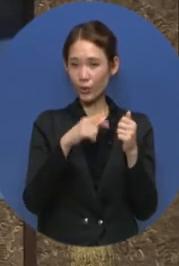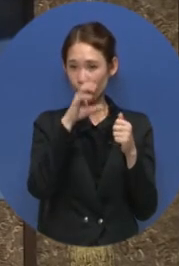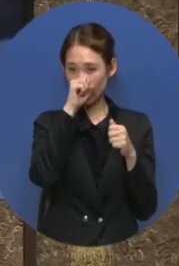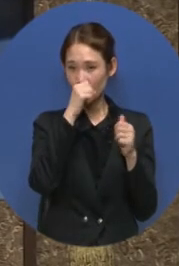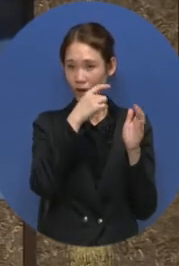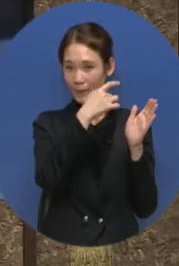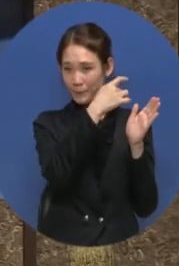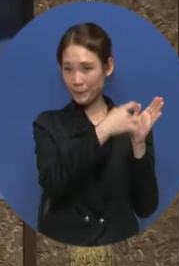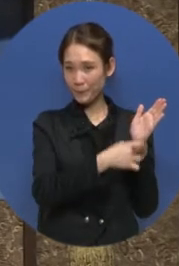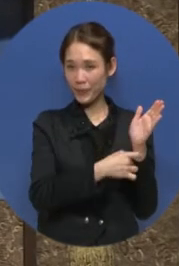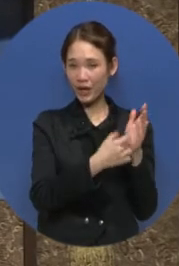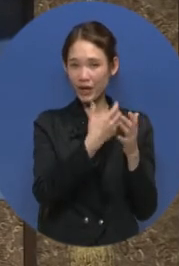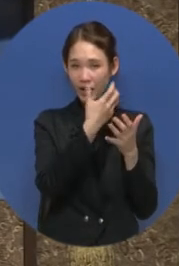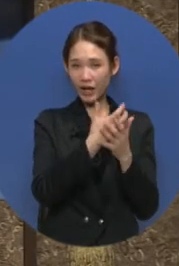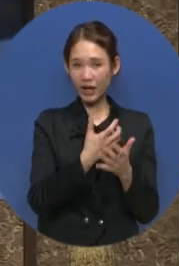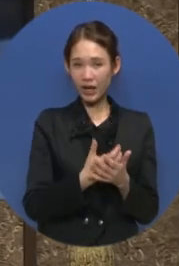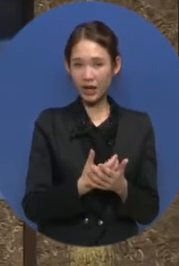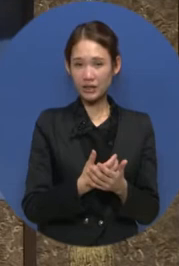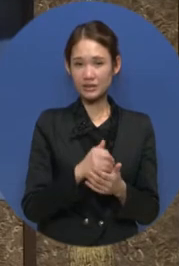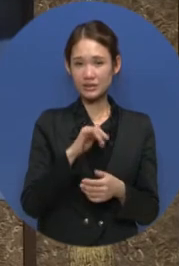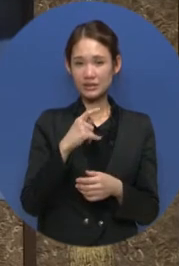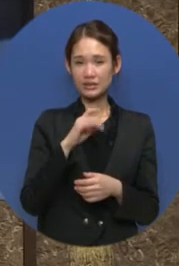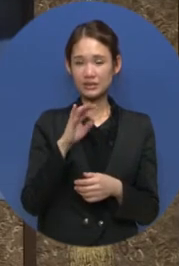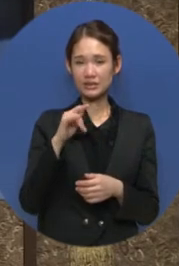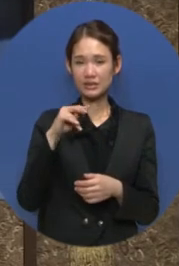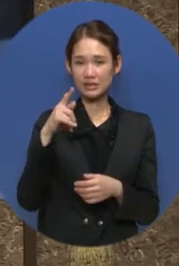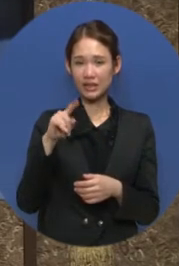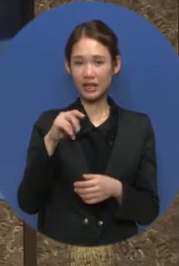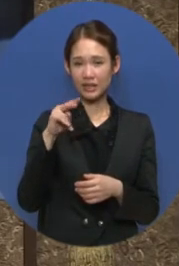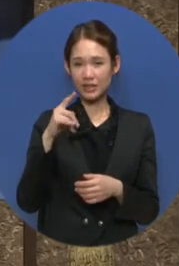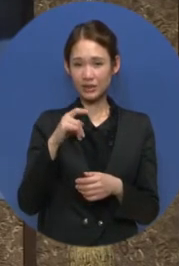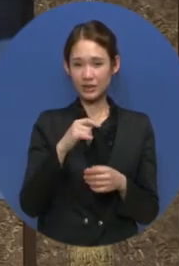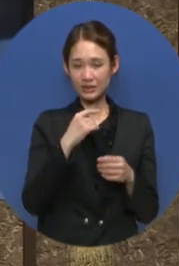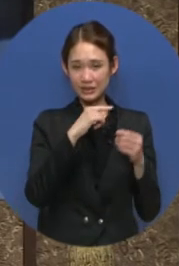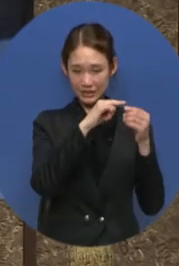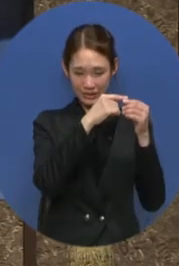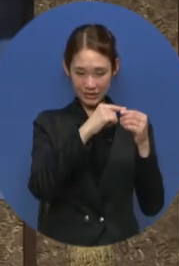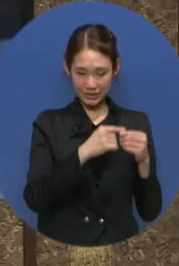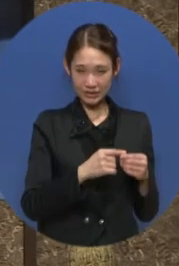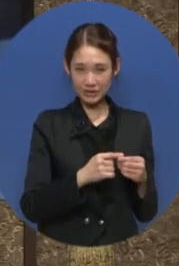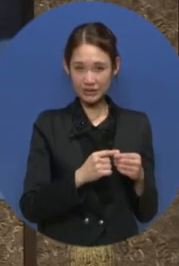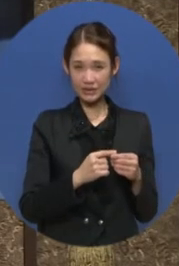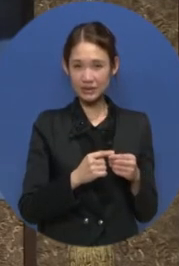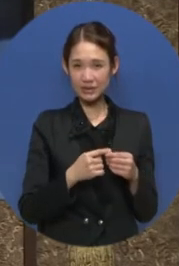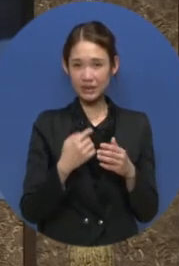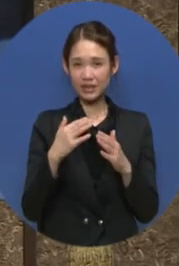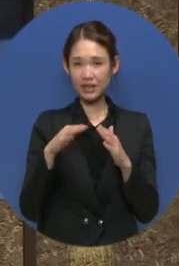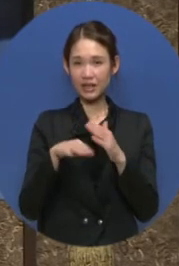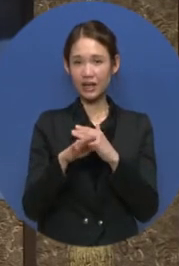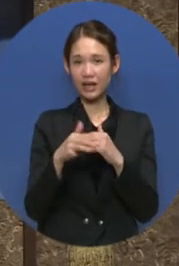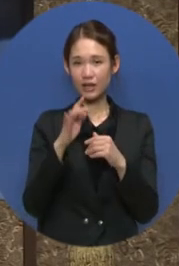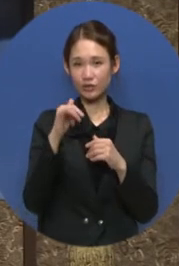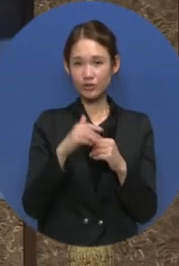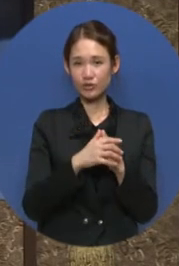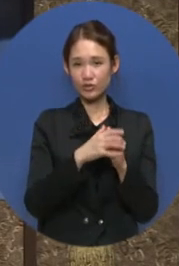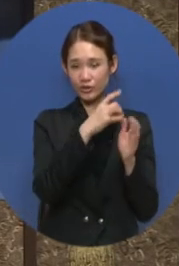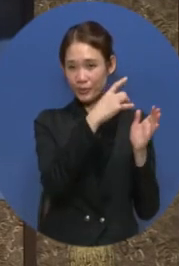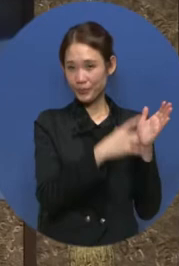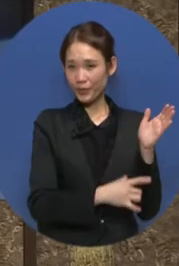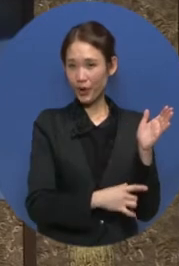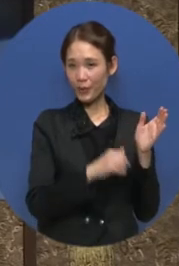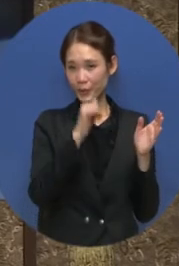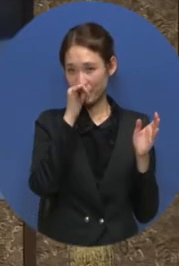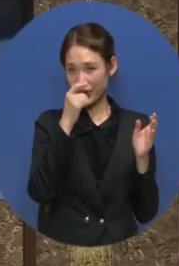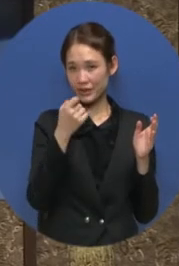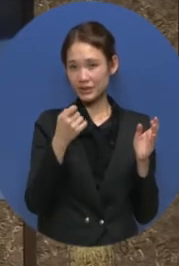네네. 뭐 한자로 진인사 대천명 네. 이런 글귀라든가. 가훈이라든지 이제 그런 것들을 주로 써서 걸어놓죠. 네, 네. 그럴